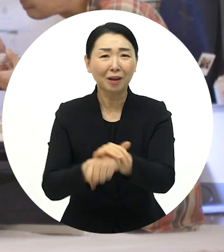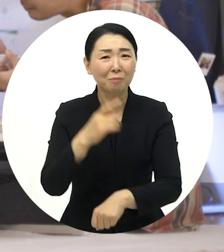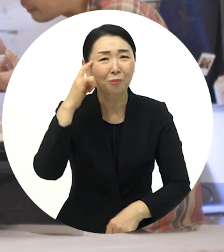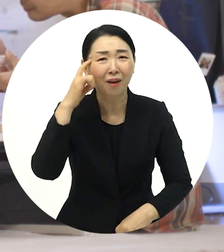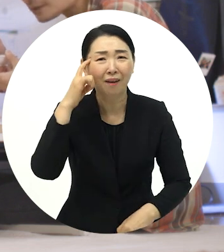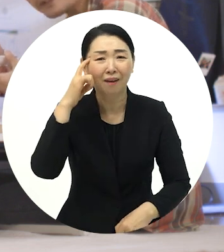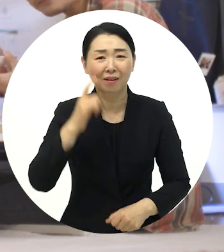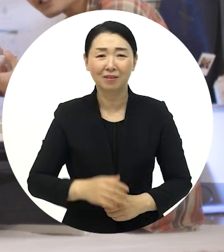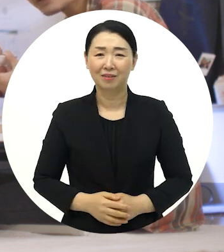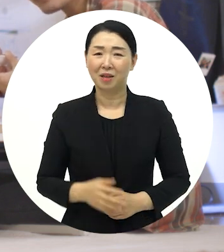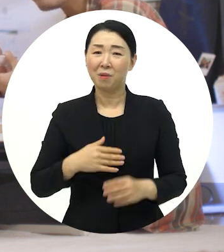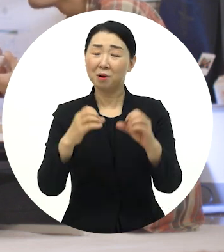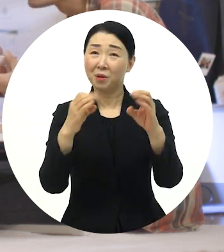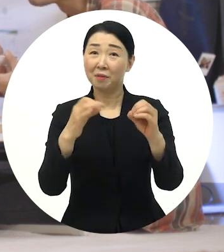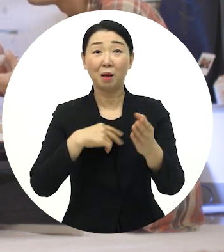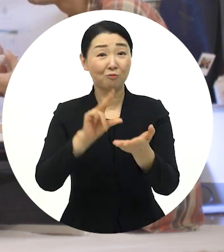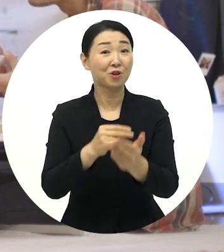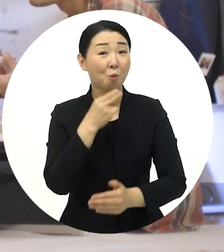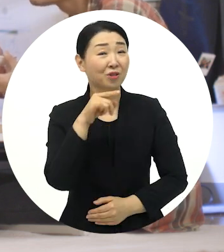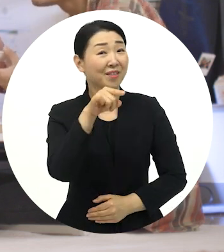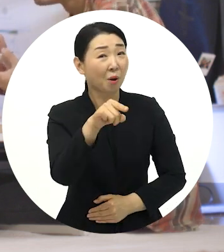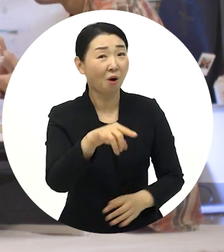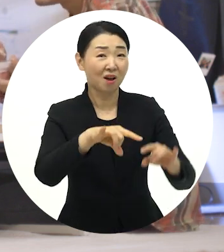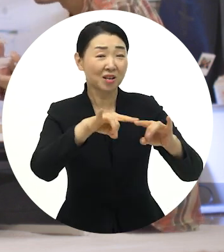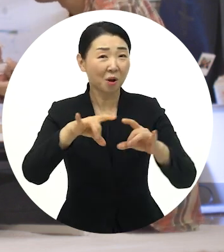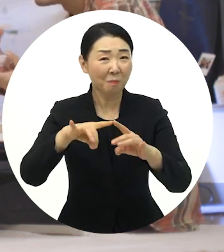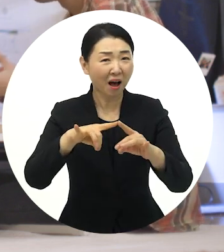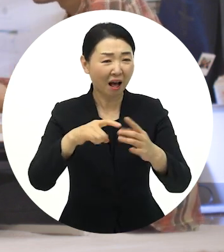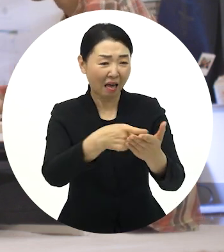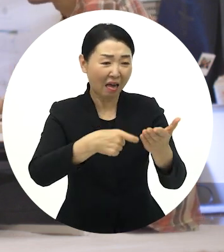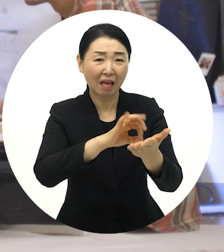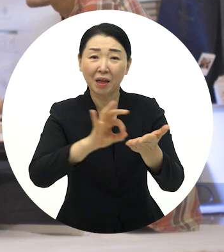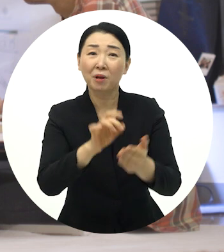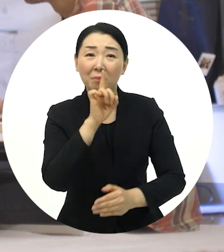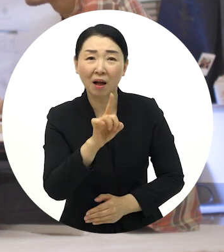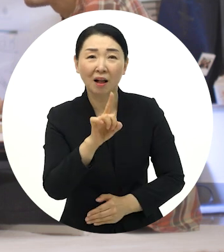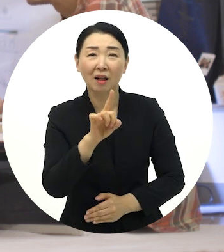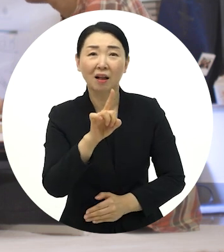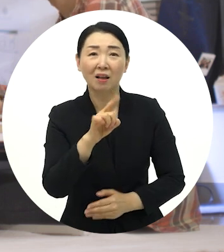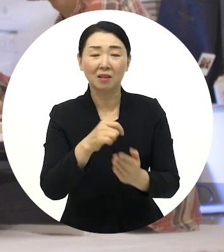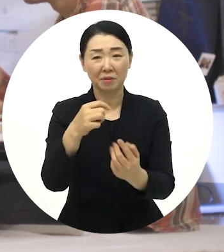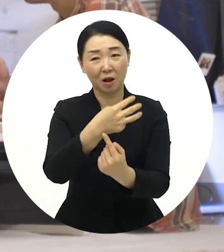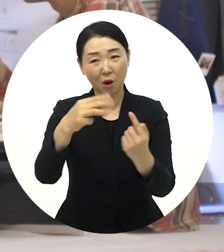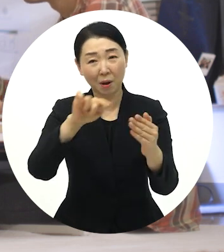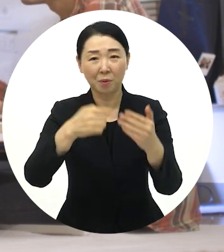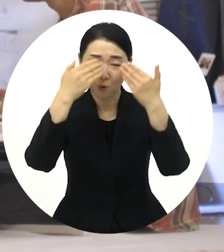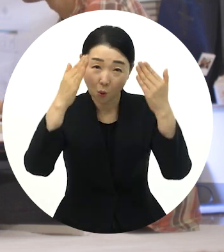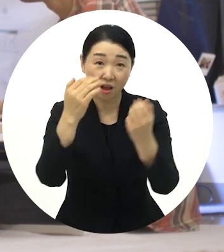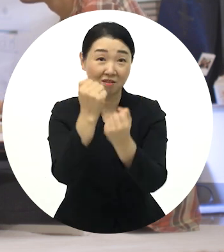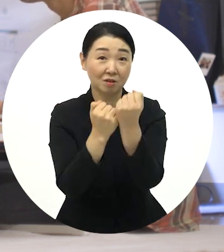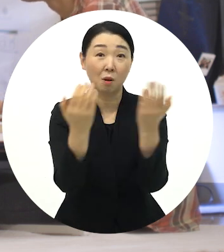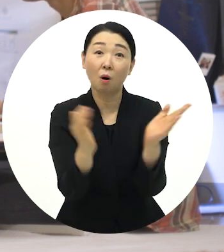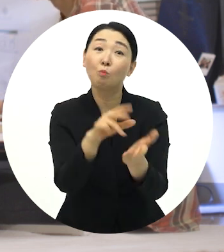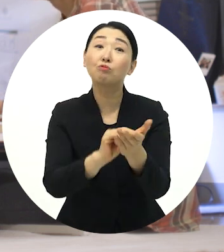잘못해? 방금 내 대화는 아무런 문제가 없거든? 네가 그 전파 낭비라는 말도 대단한 소리를 하니까 내가 와이파이 안에 있으면 공짜라고